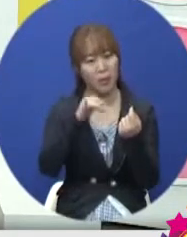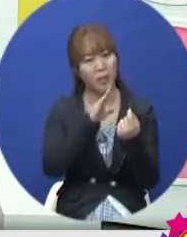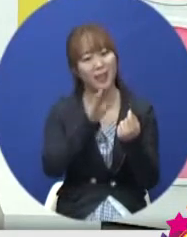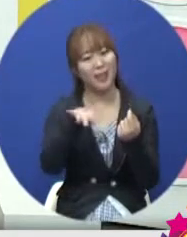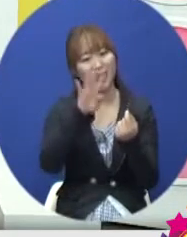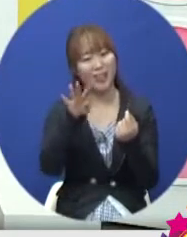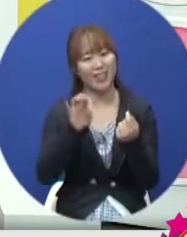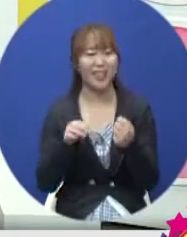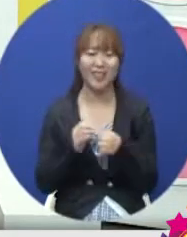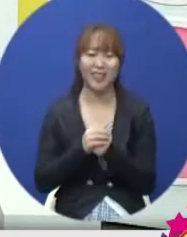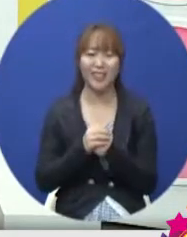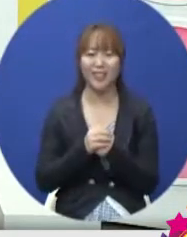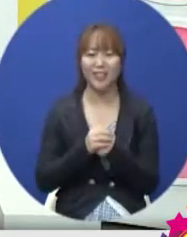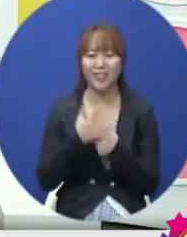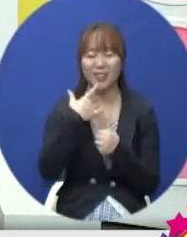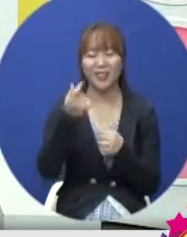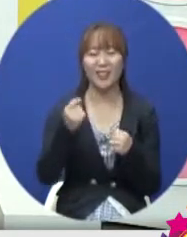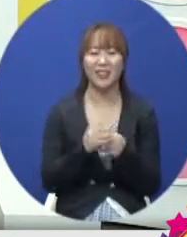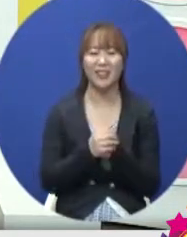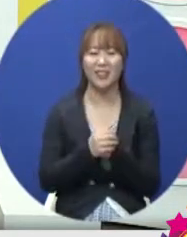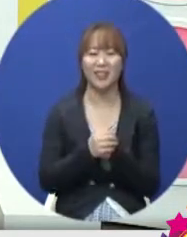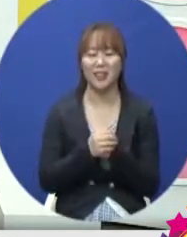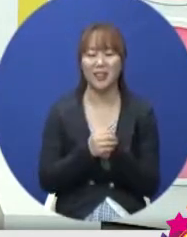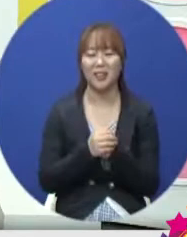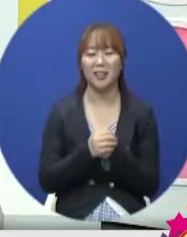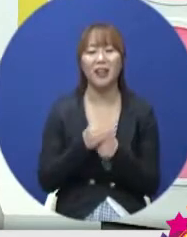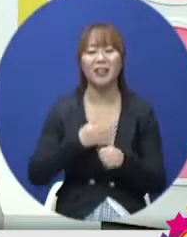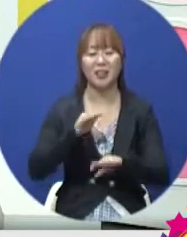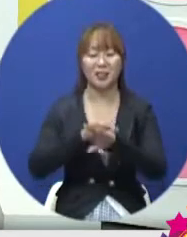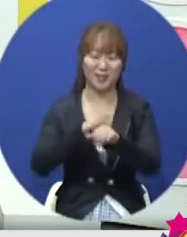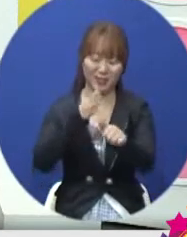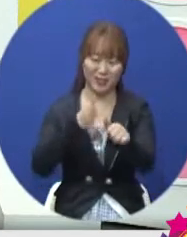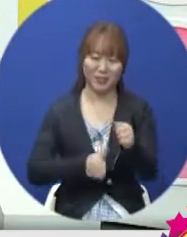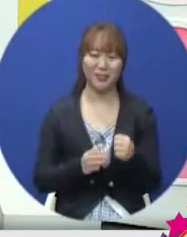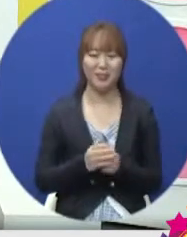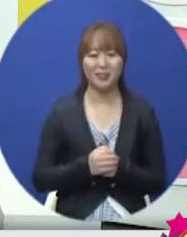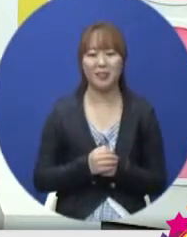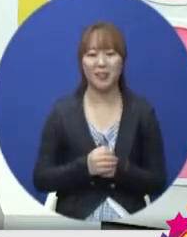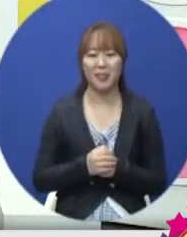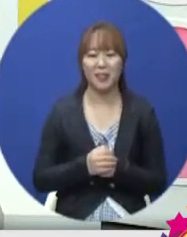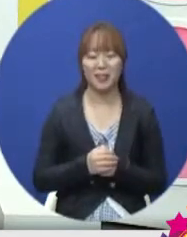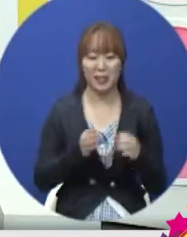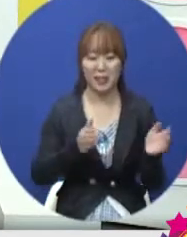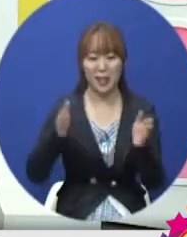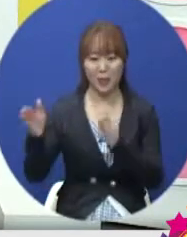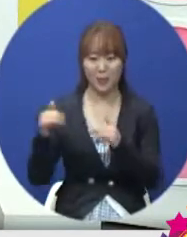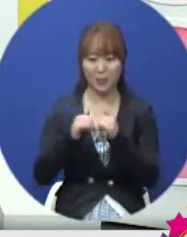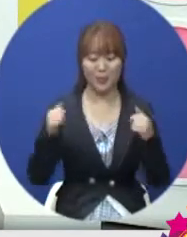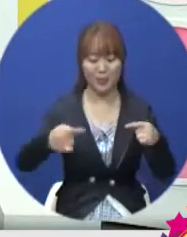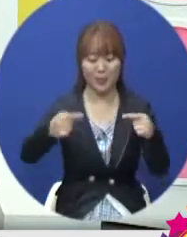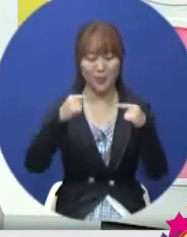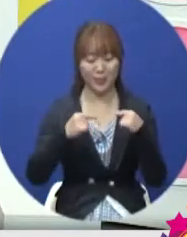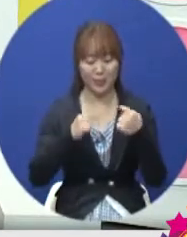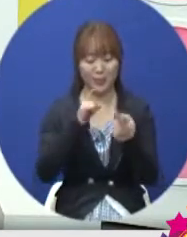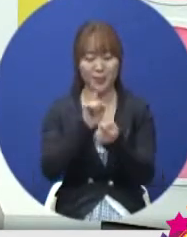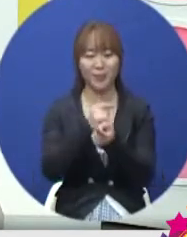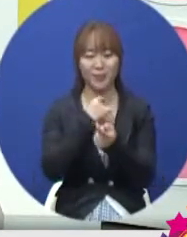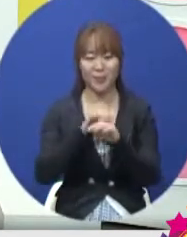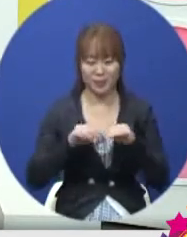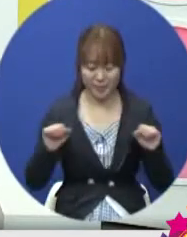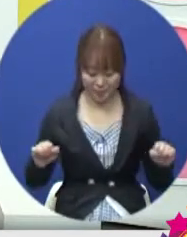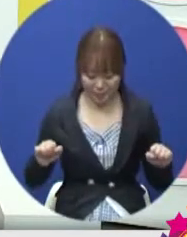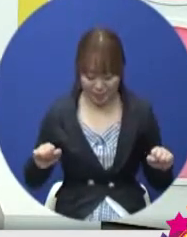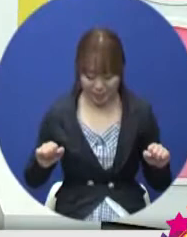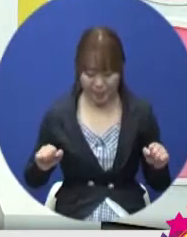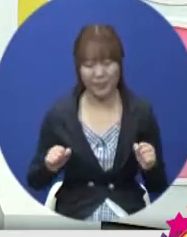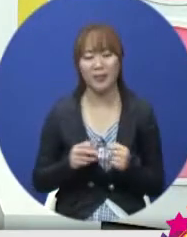맞나요? 맞다. 네, 참고해 주시기 바라겠습니다. 네. 자, 다음 분 모셔보도록 할게요.